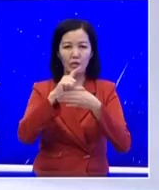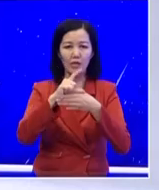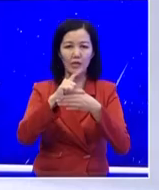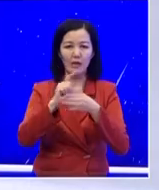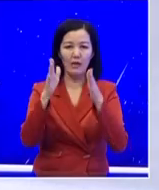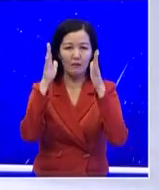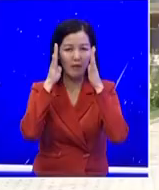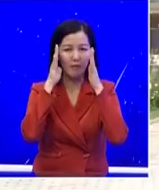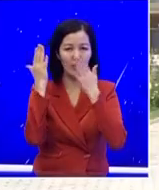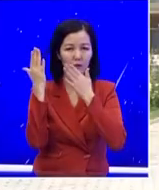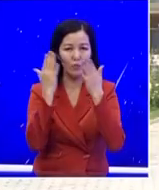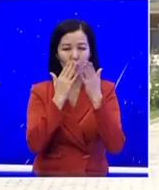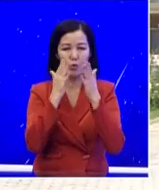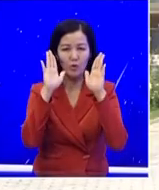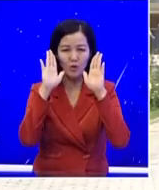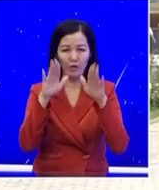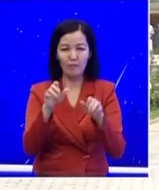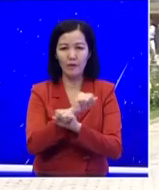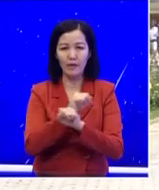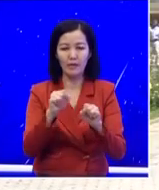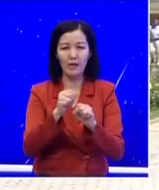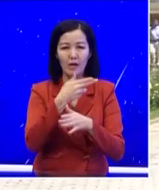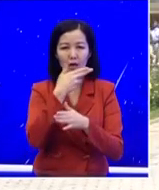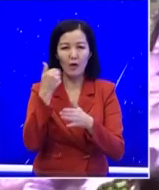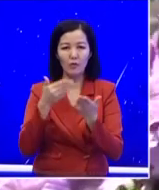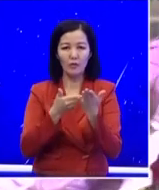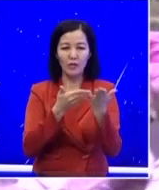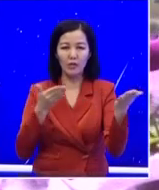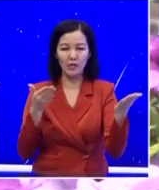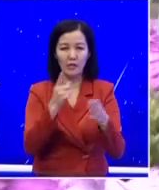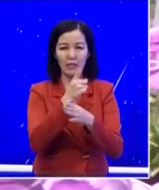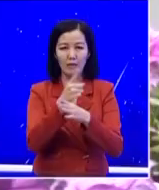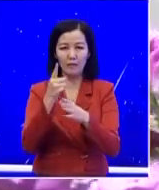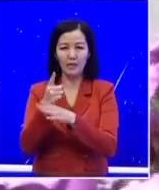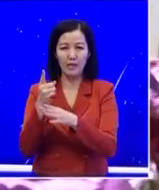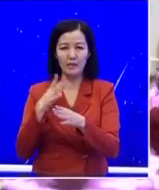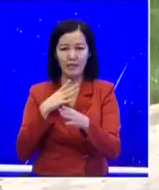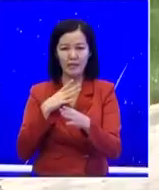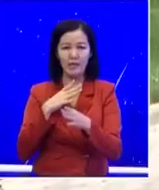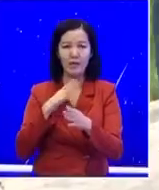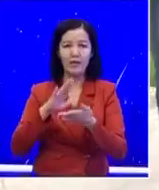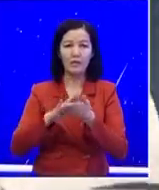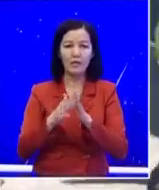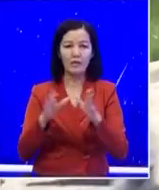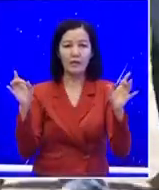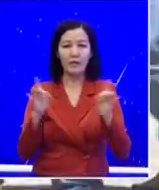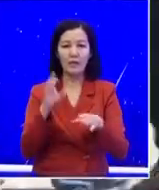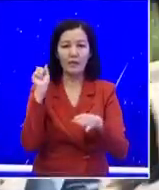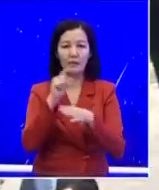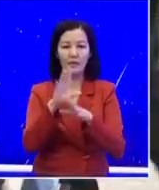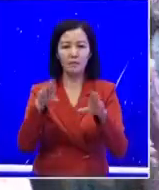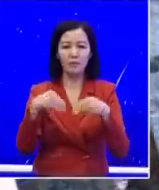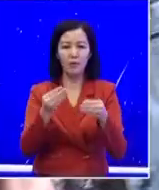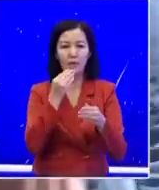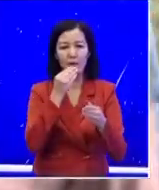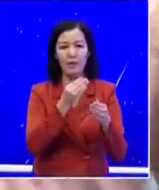намазы оқылмайды. Жиналып ауызашар жасауға да тыйым салынған. Ал ауыз аштырамын деген жағдайда мейрамханаларға тапсырыс беріп